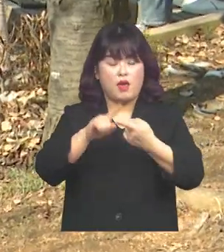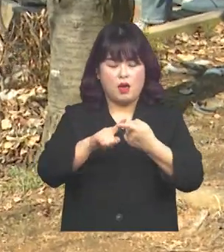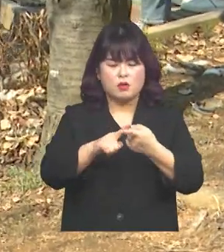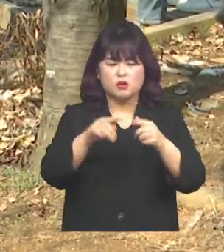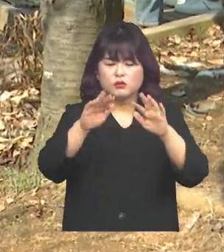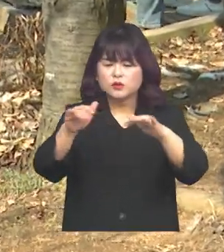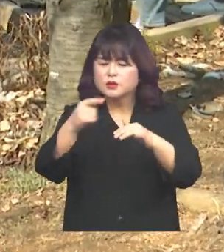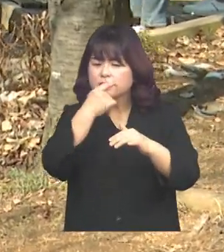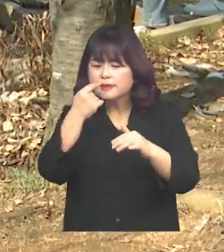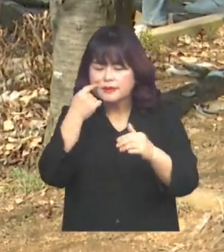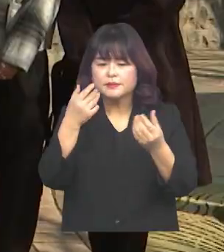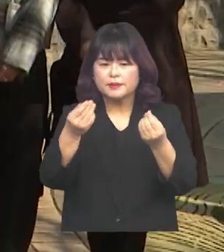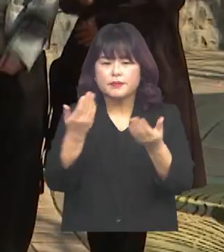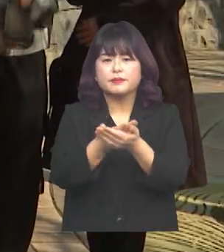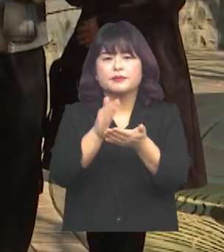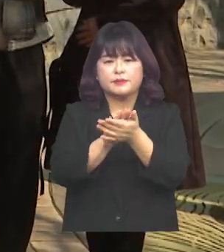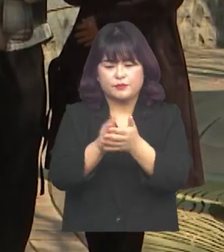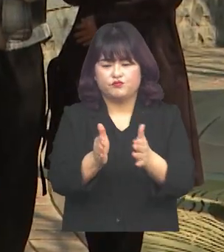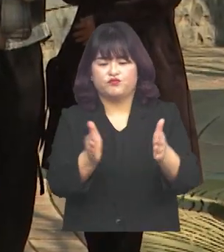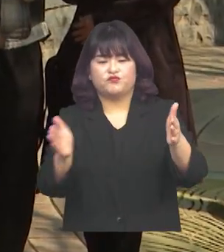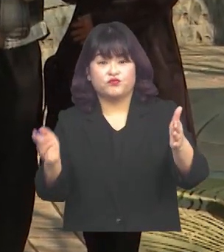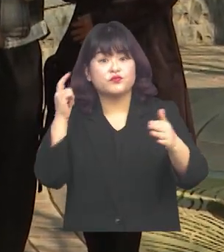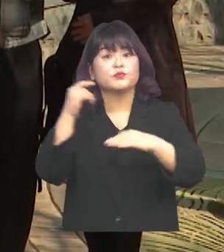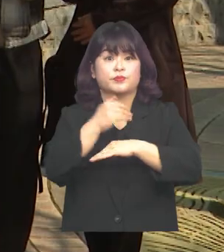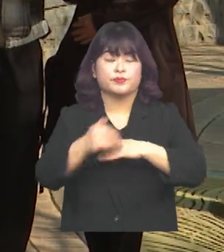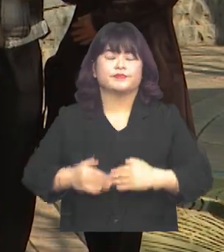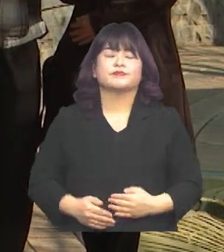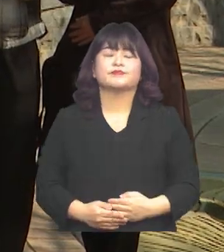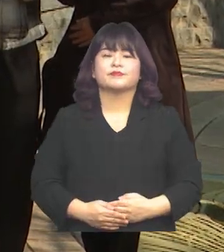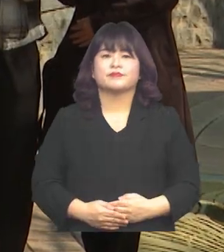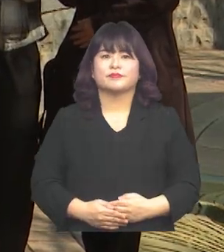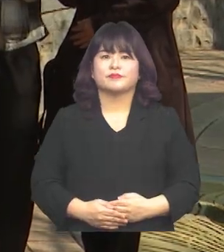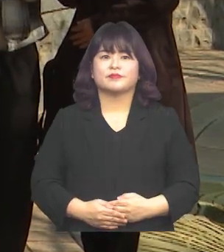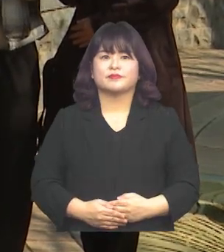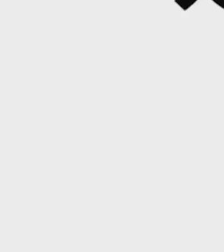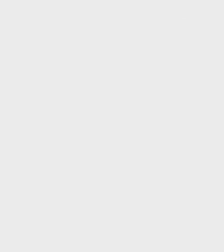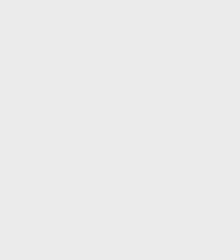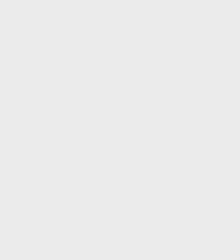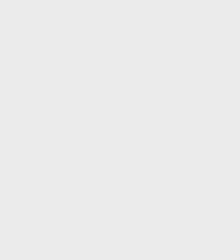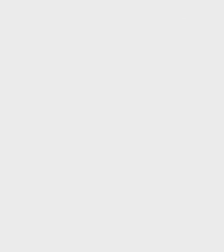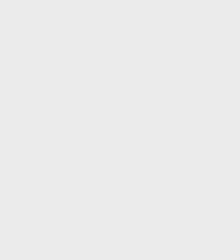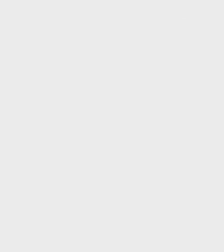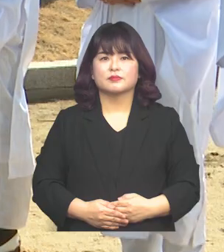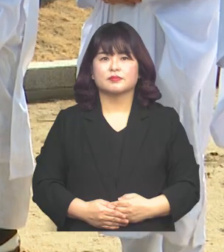침목계단을 교체하고 기존 통학로를 확대할 예정입니다.